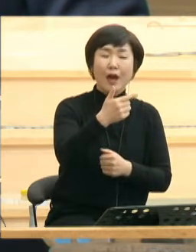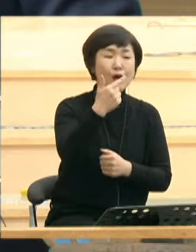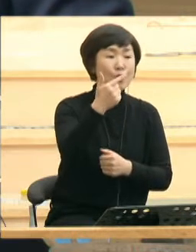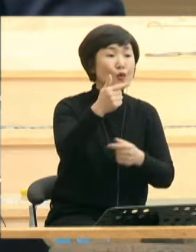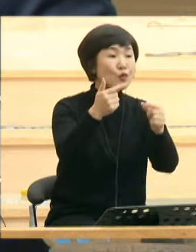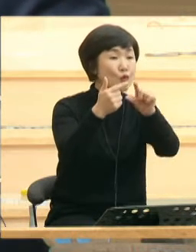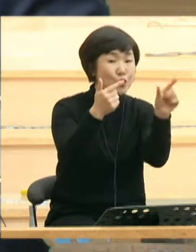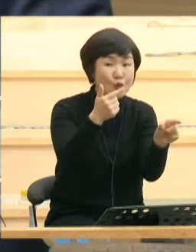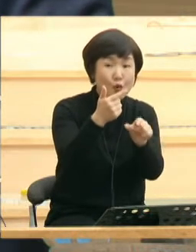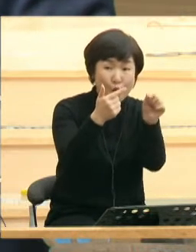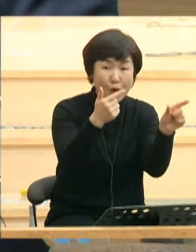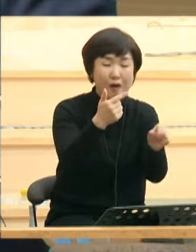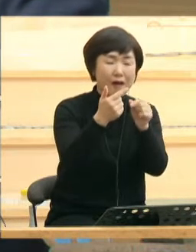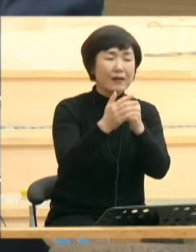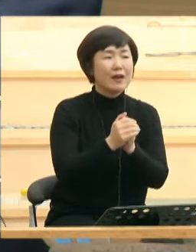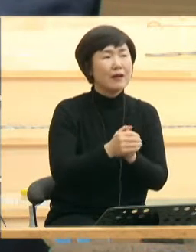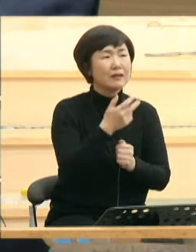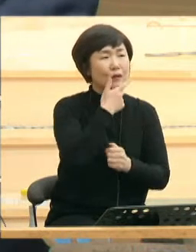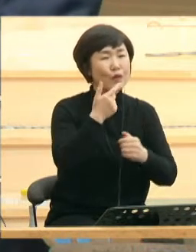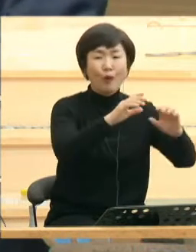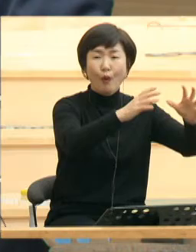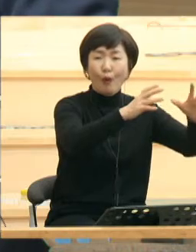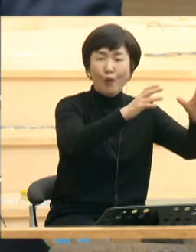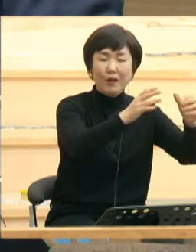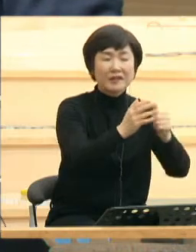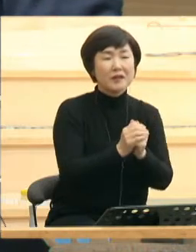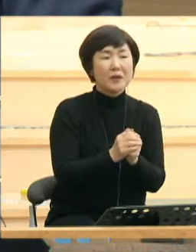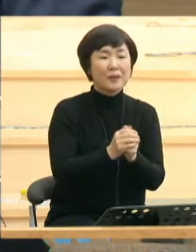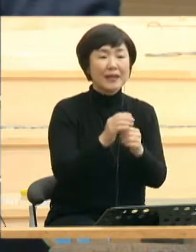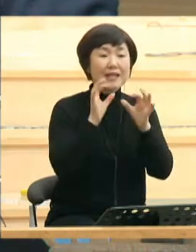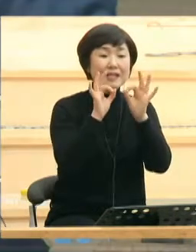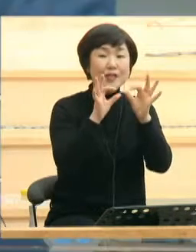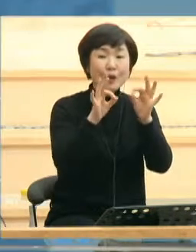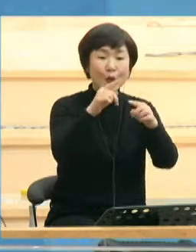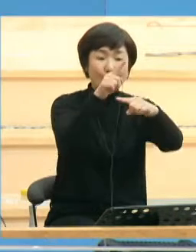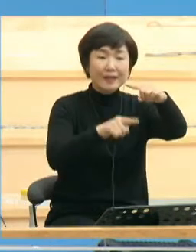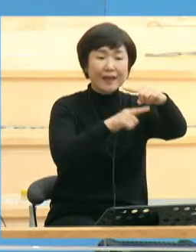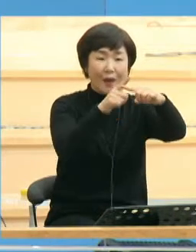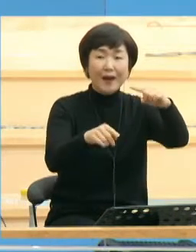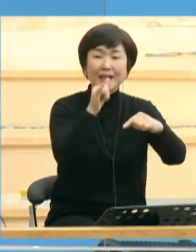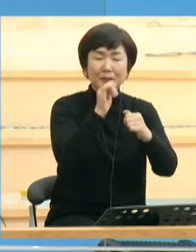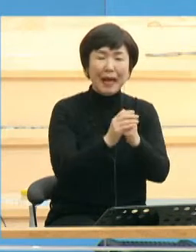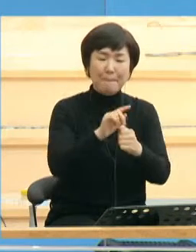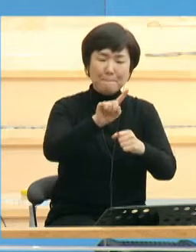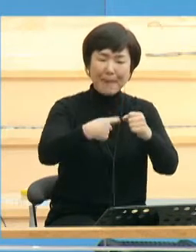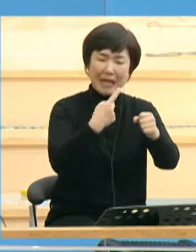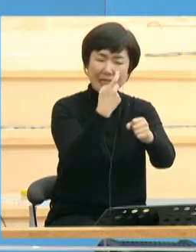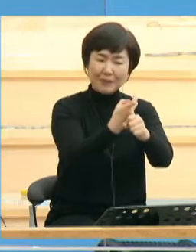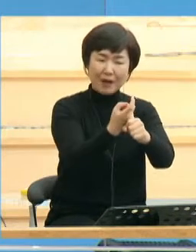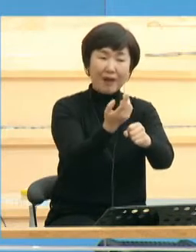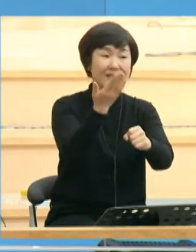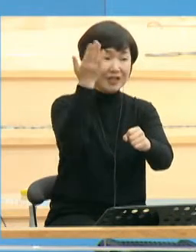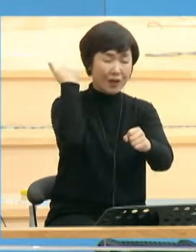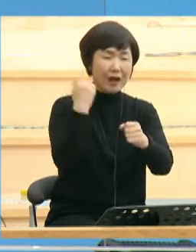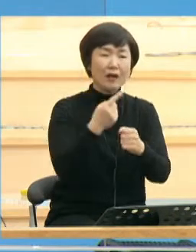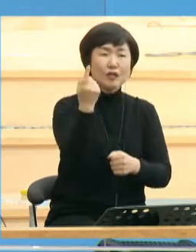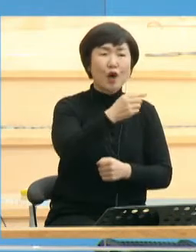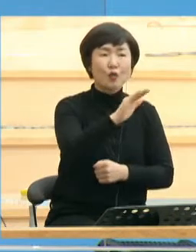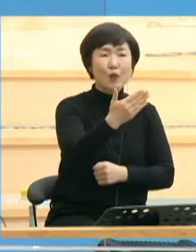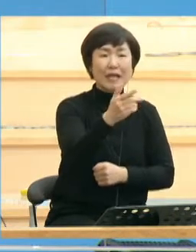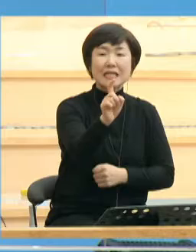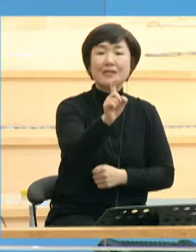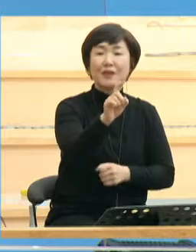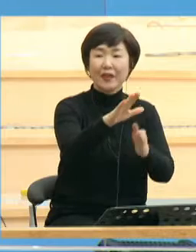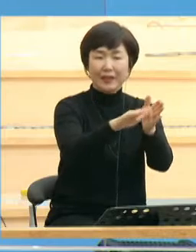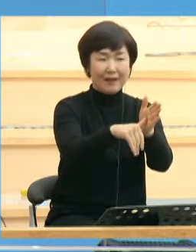에딘버러에서 에딘버러 선교 대회 가 열렸습니다 100 그러니까 110년 전 이니까 1910 년